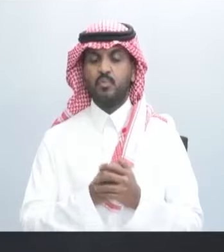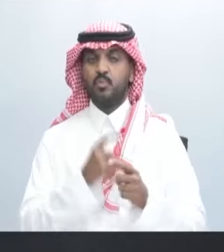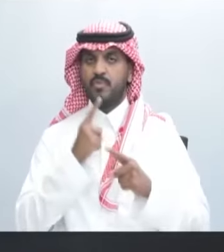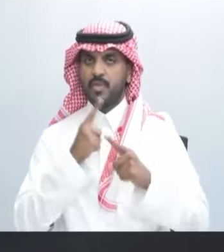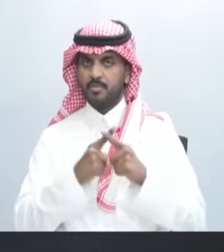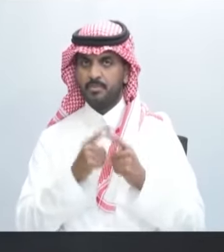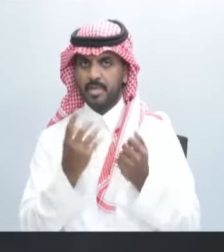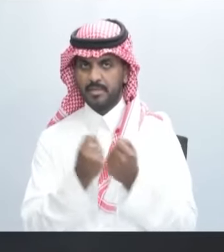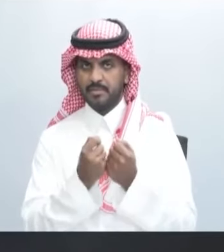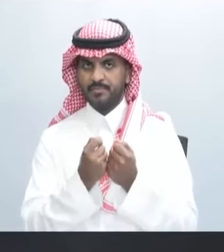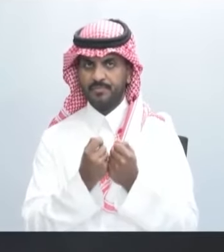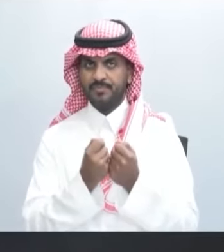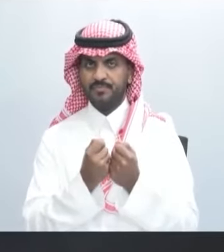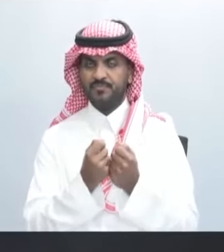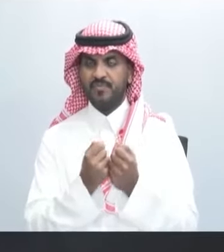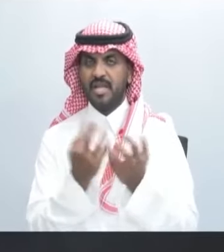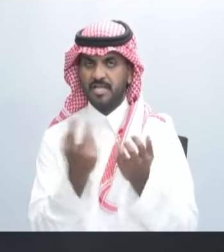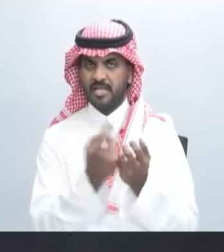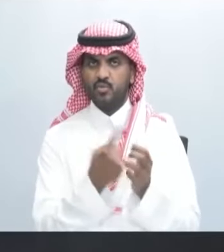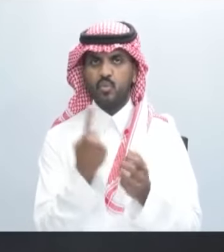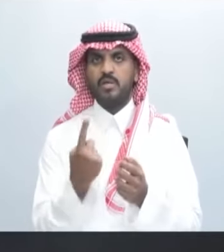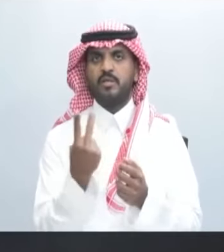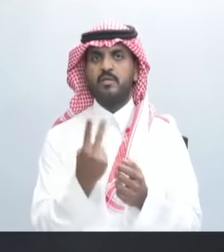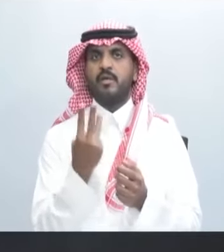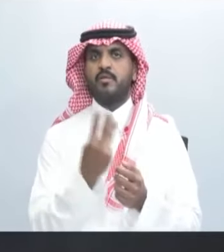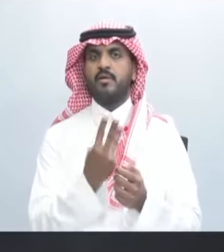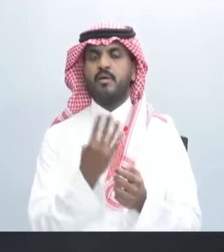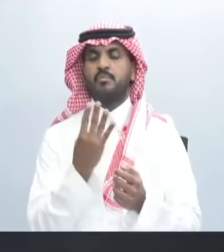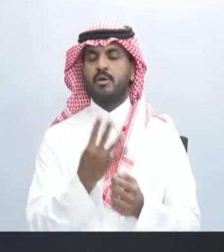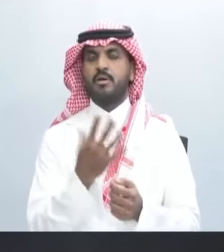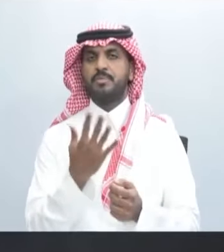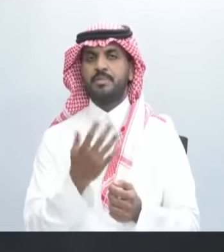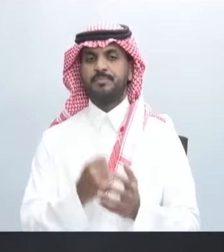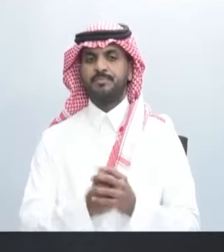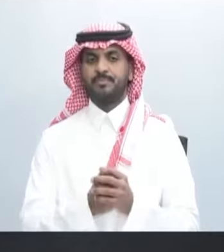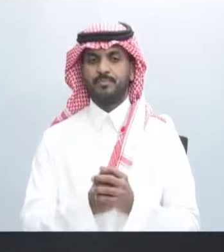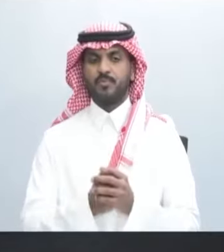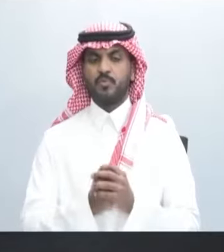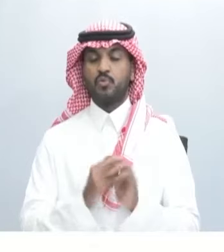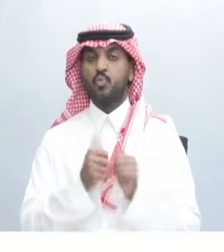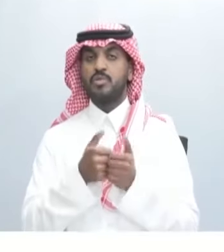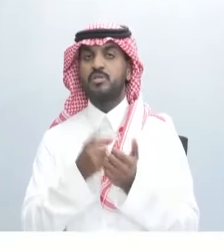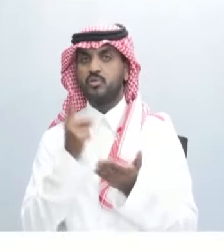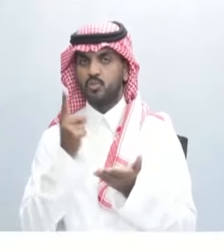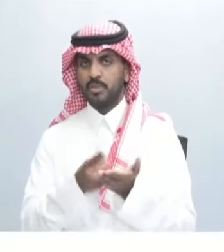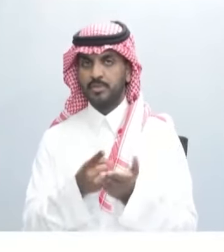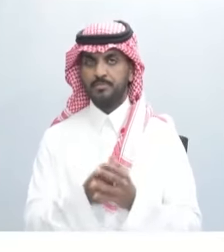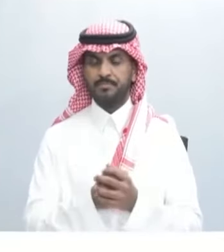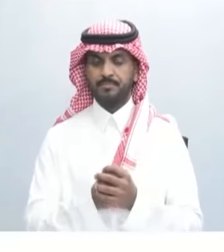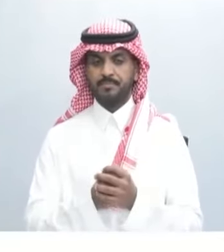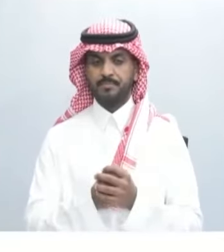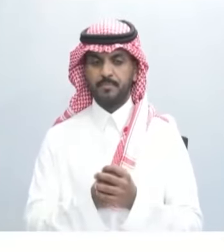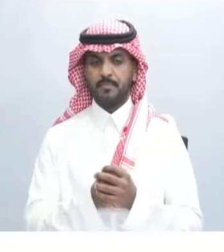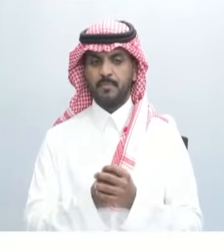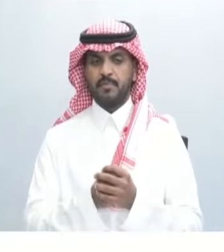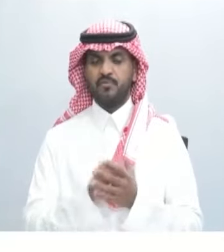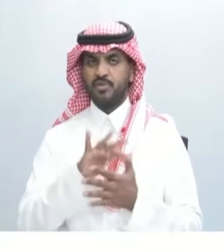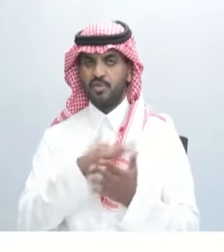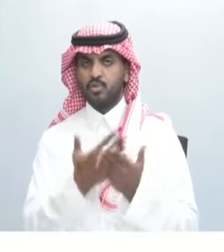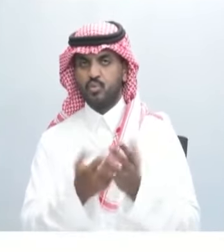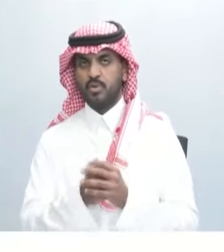العدد بارك الله فيكم في الاعداد واحد اثنان ثلاثه اربعه خمسه واستطيع ان احددها كذلك بارك الله فيكم في جدول